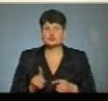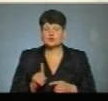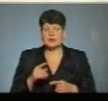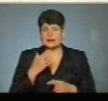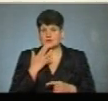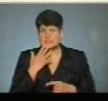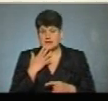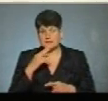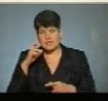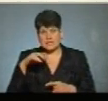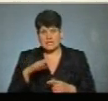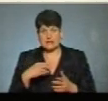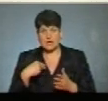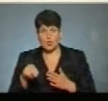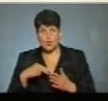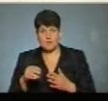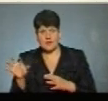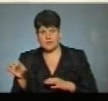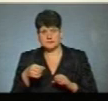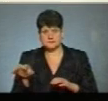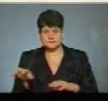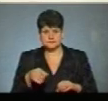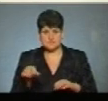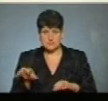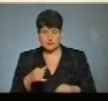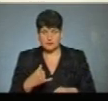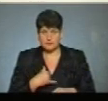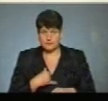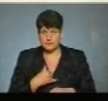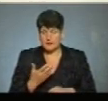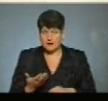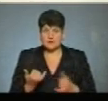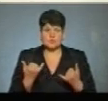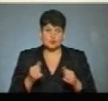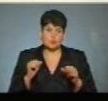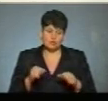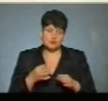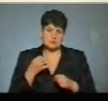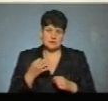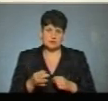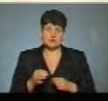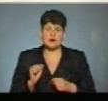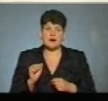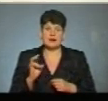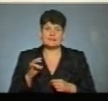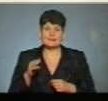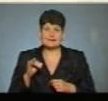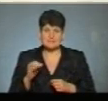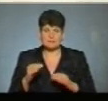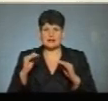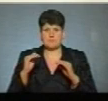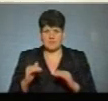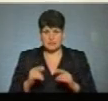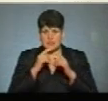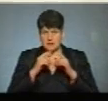що іноземні країни в нас викуповували, тобто експортувалася ця продукція на експорт. На сьогодні я можу сказати, що антисептик